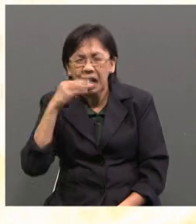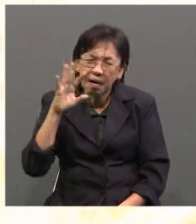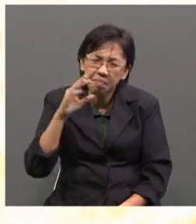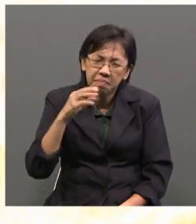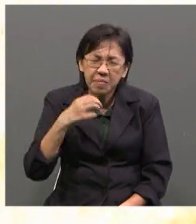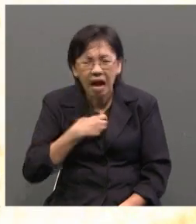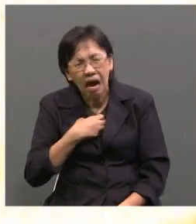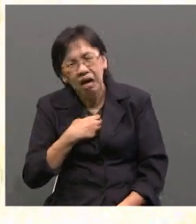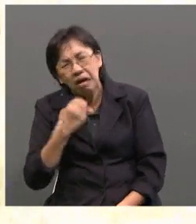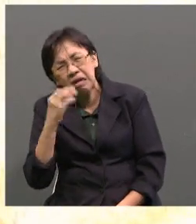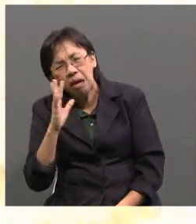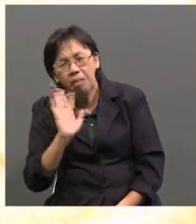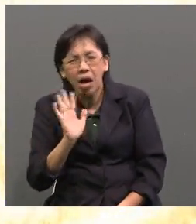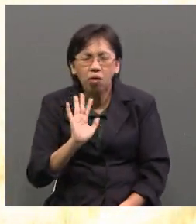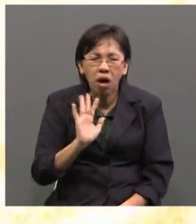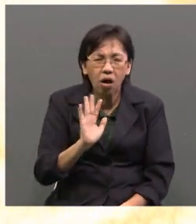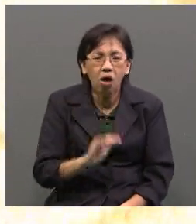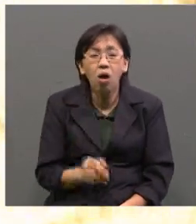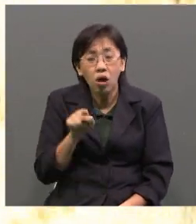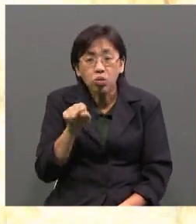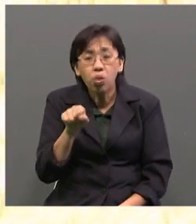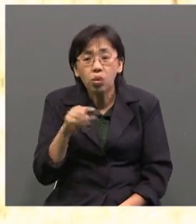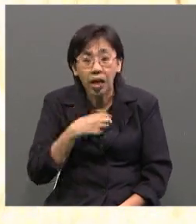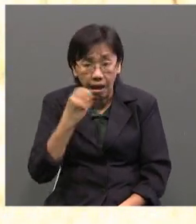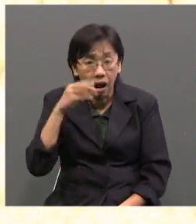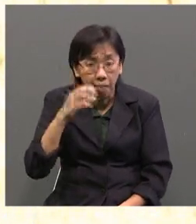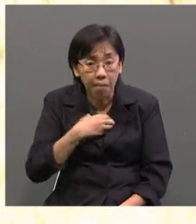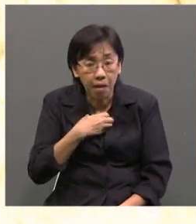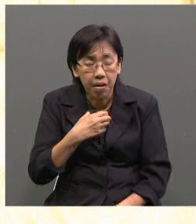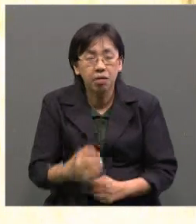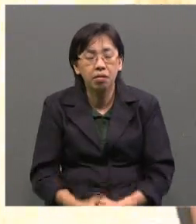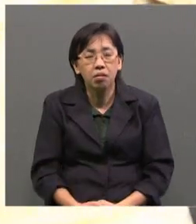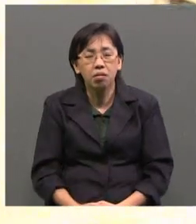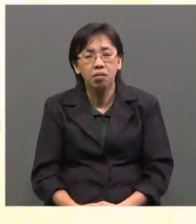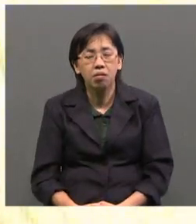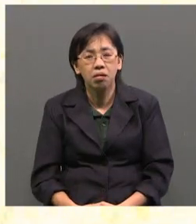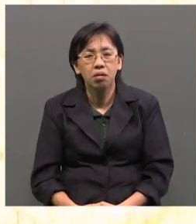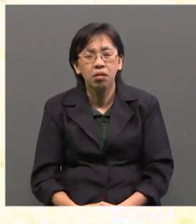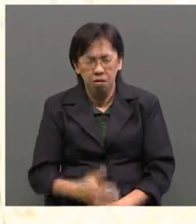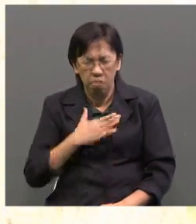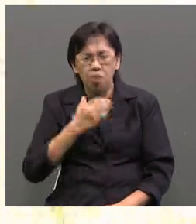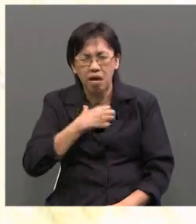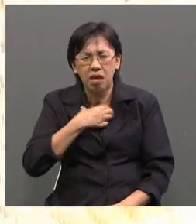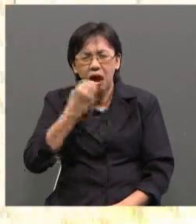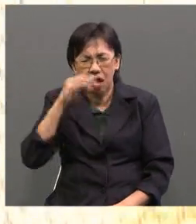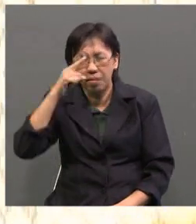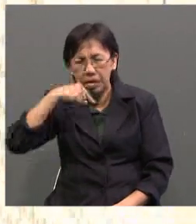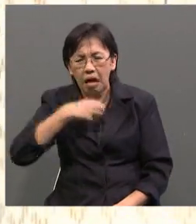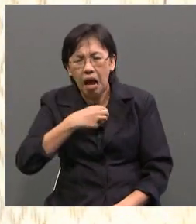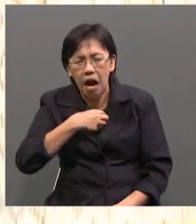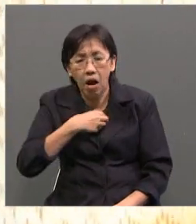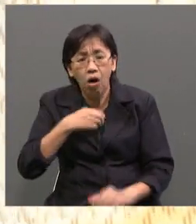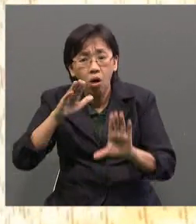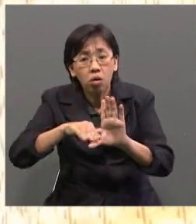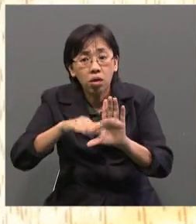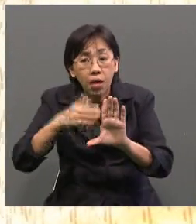คร ับ แล้ว เรา อยาก กลับ ไหมตัวพี่อยากจะกลับไหมครับอยากกลับแล้วพี่ลง